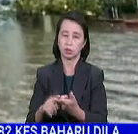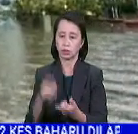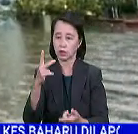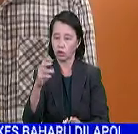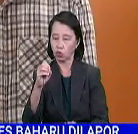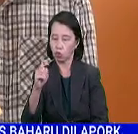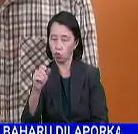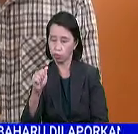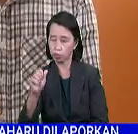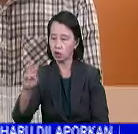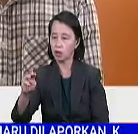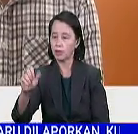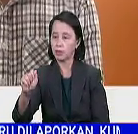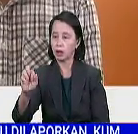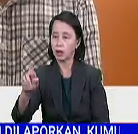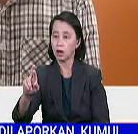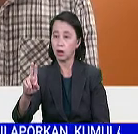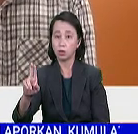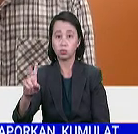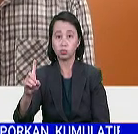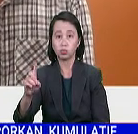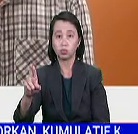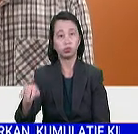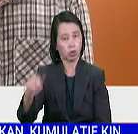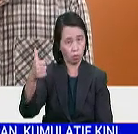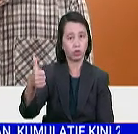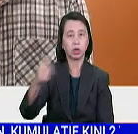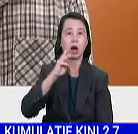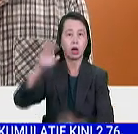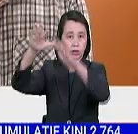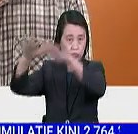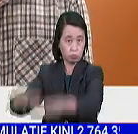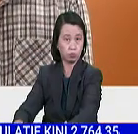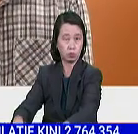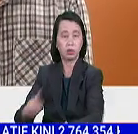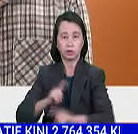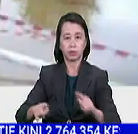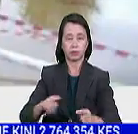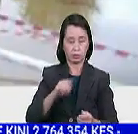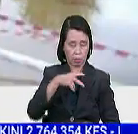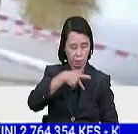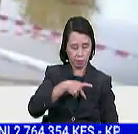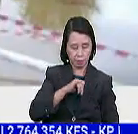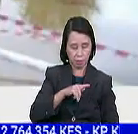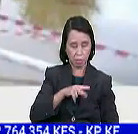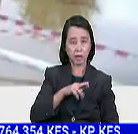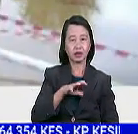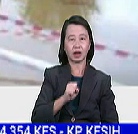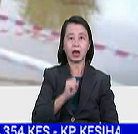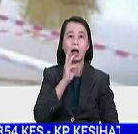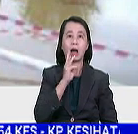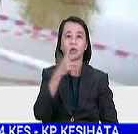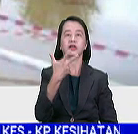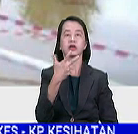Alhamdulillah semuanya sudah surut tetapi didarati tas kita masih ada lagi tiga BOS sekolah yang masih digenangi